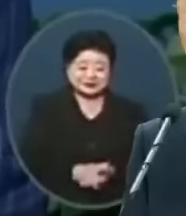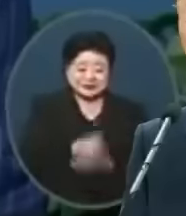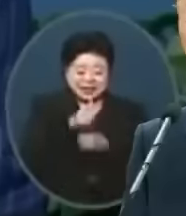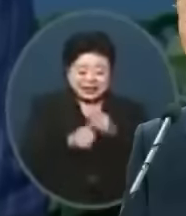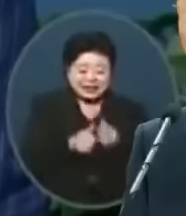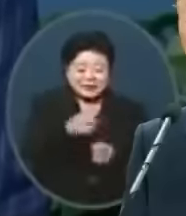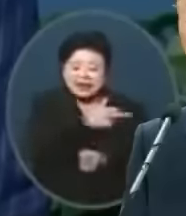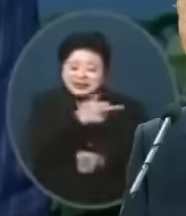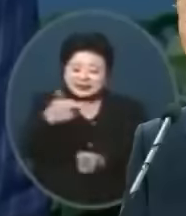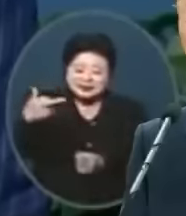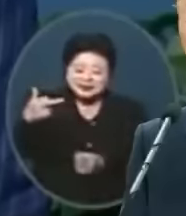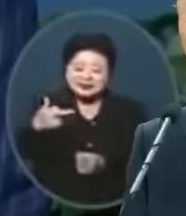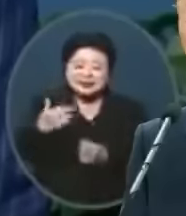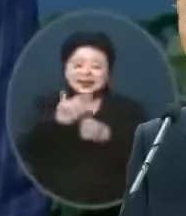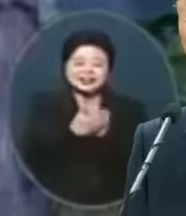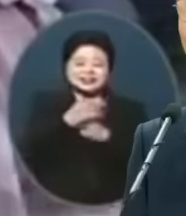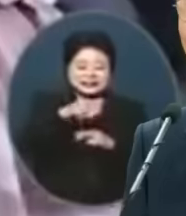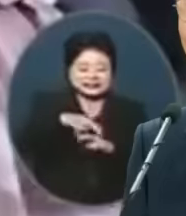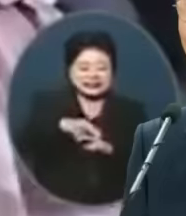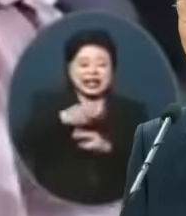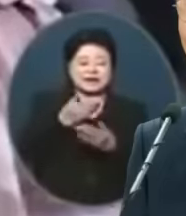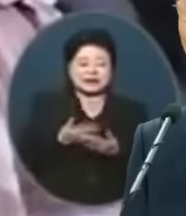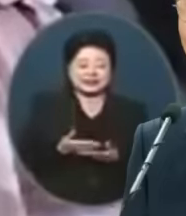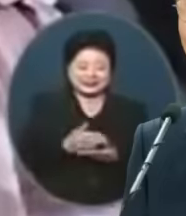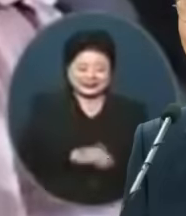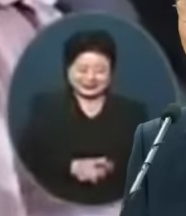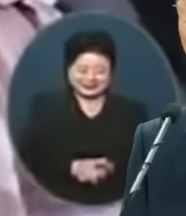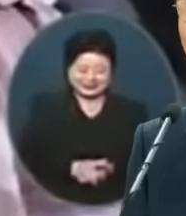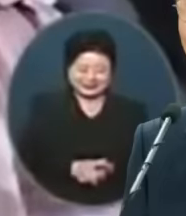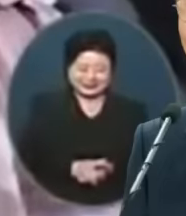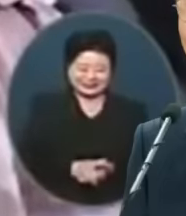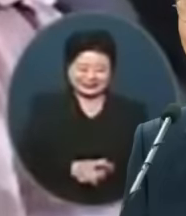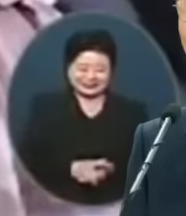하나님께 큰 은사를 받은 사람이겠습니다.